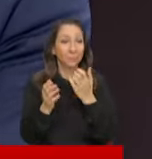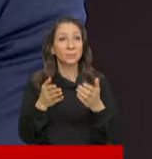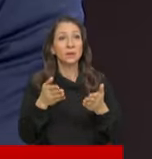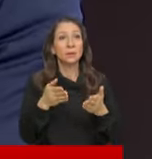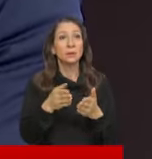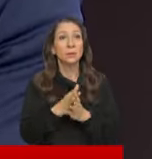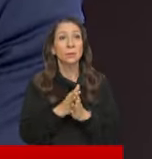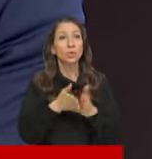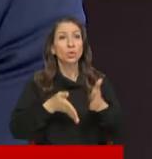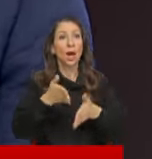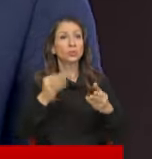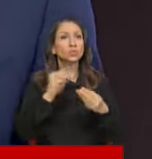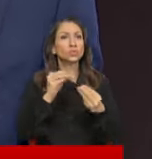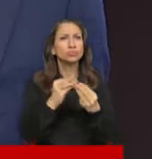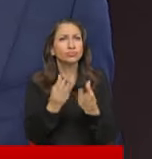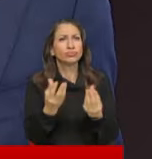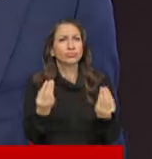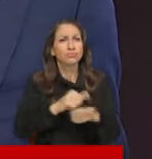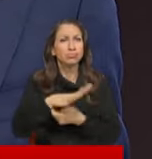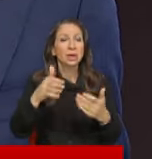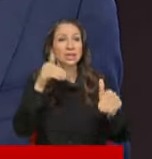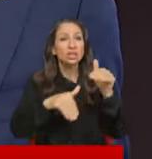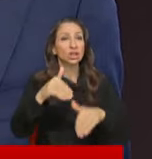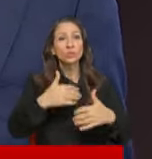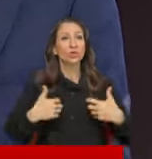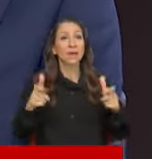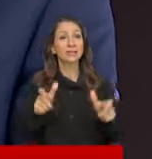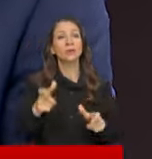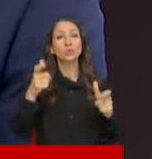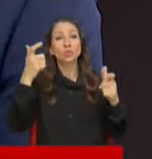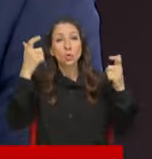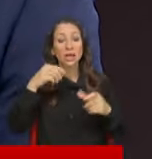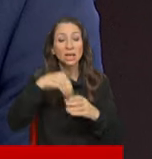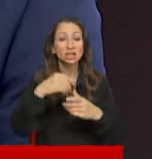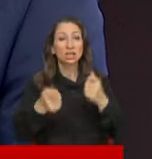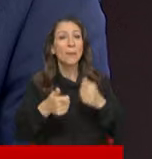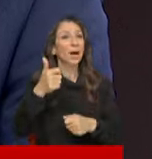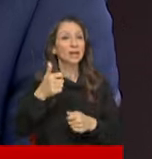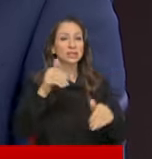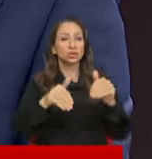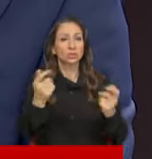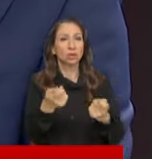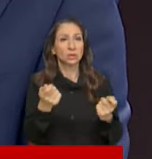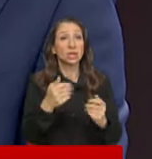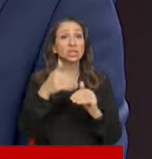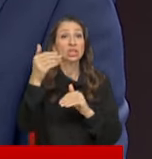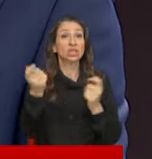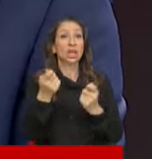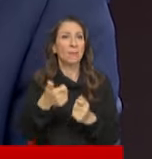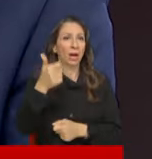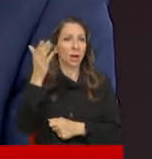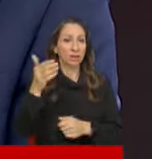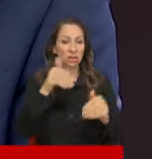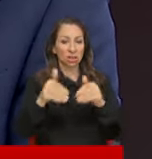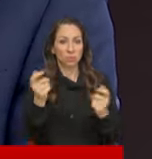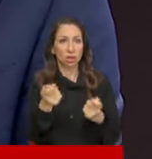sokaklarda suç var seçim güvenliğinden sorumlu İçişleri Bakanı seçim çalışmasında işte Dışişleri Bakanı